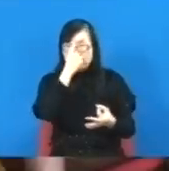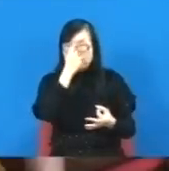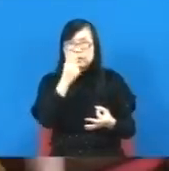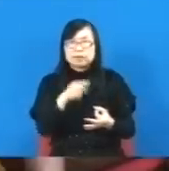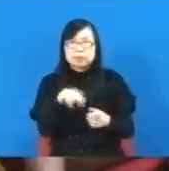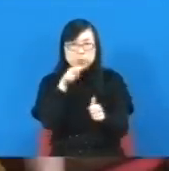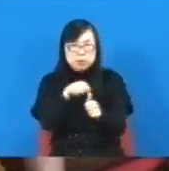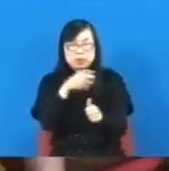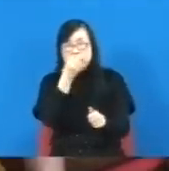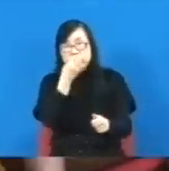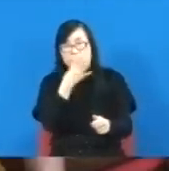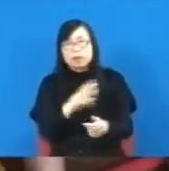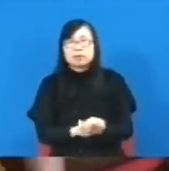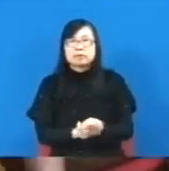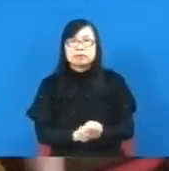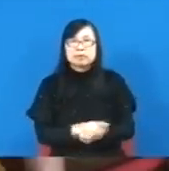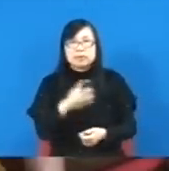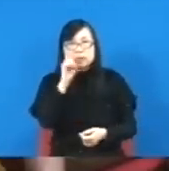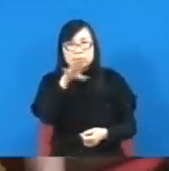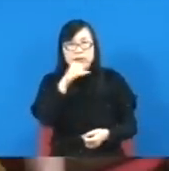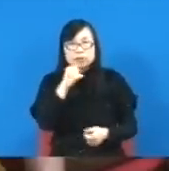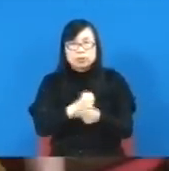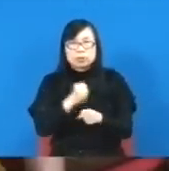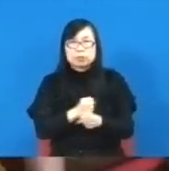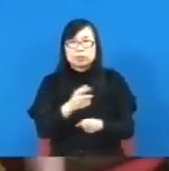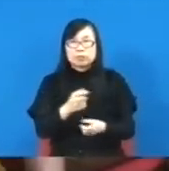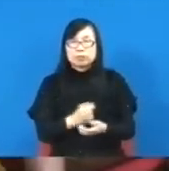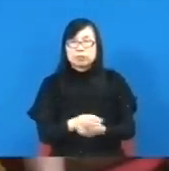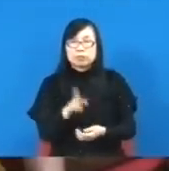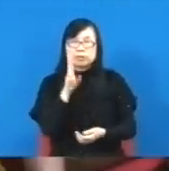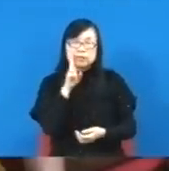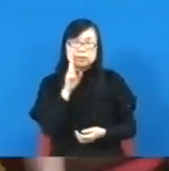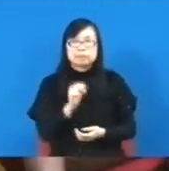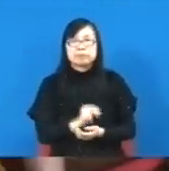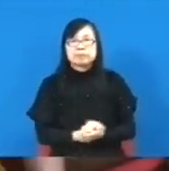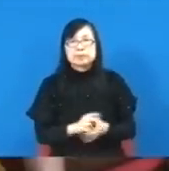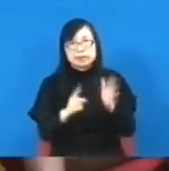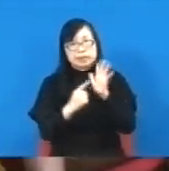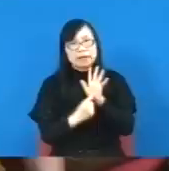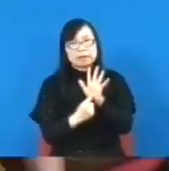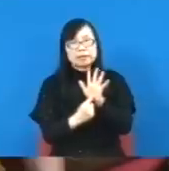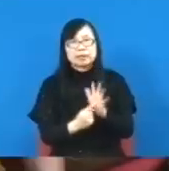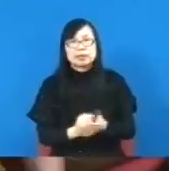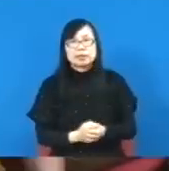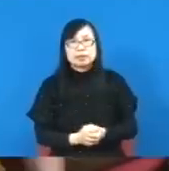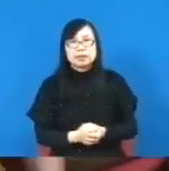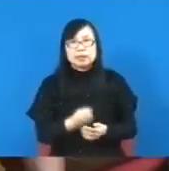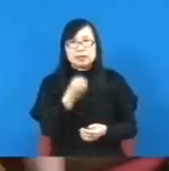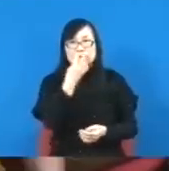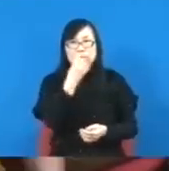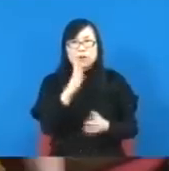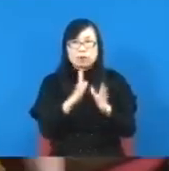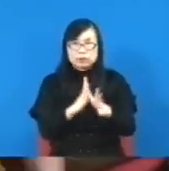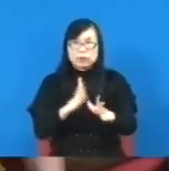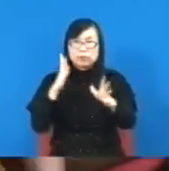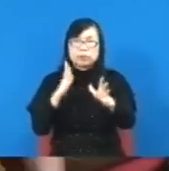噶。 嗯， 係嘛？你叫佢做一樣嘢，即係等於 舉個例啊，即係等於港隊而家話